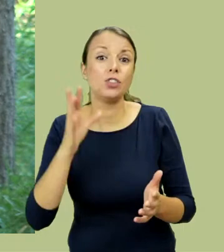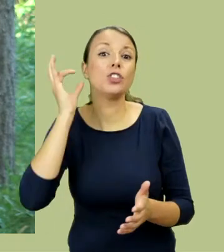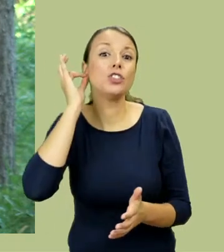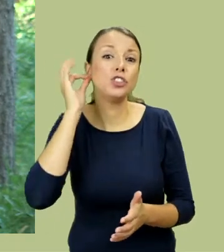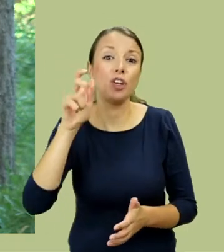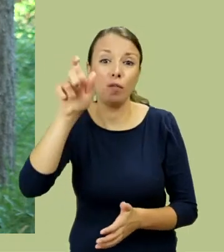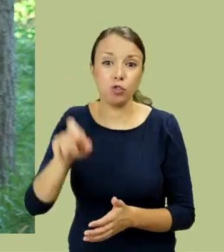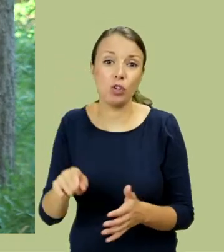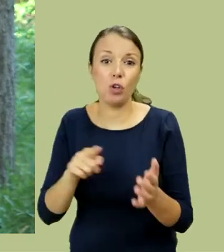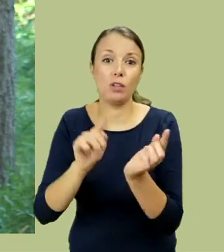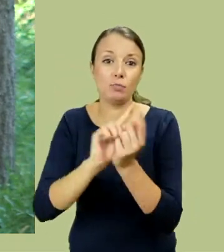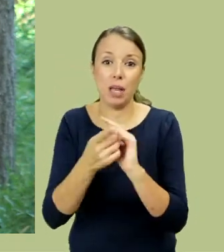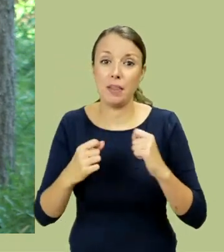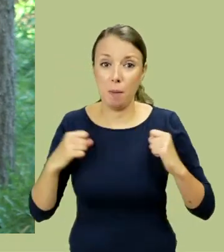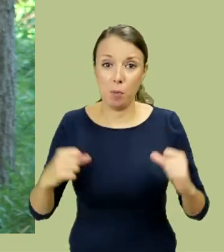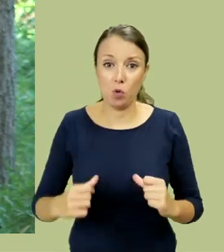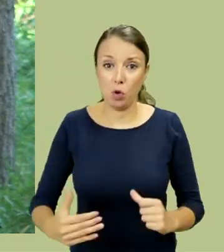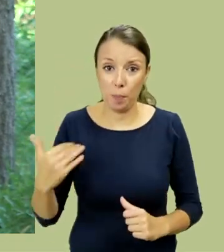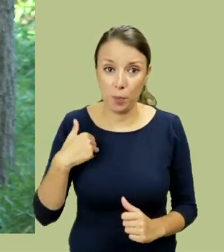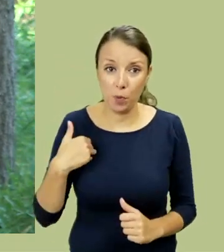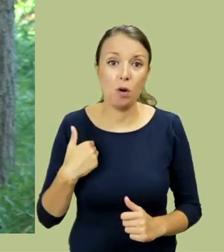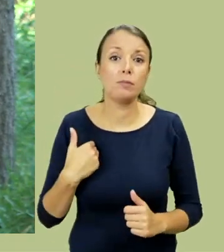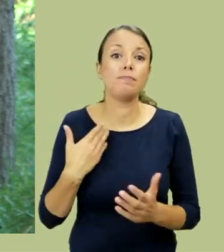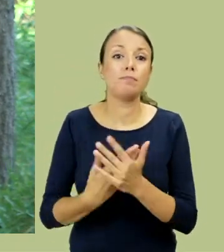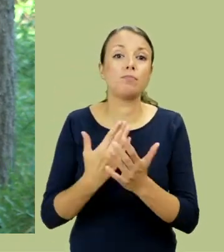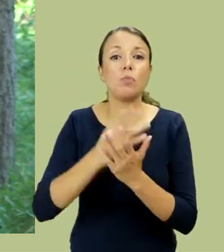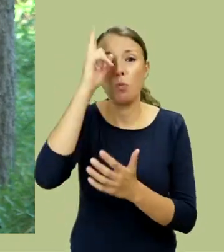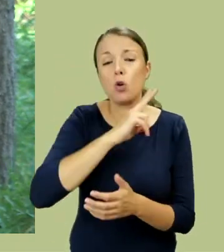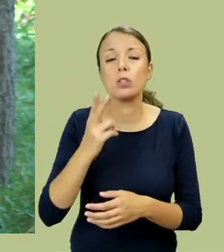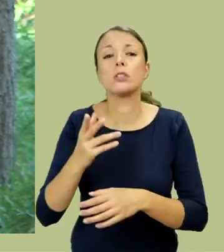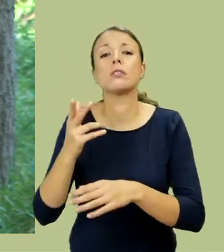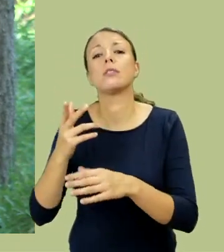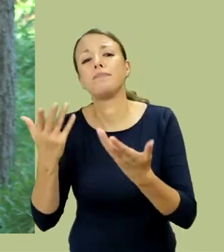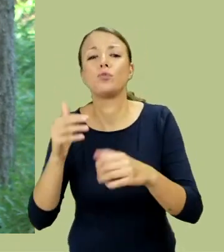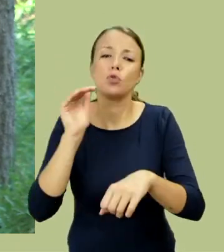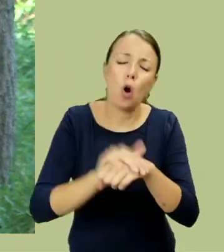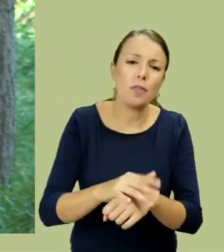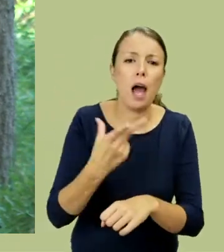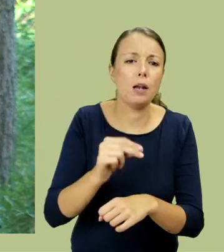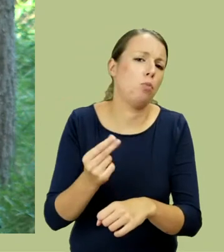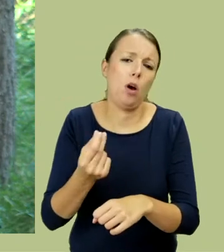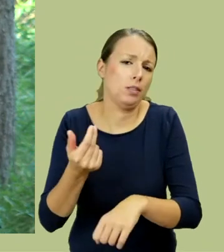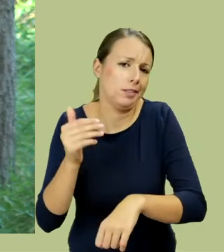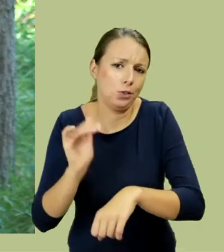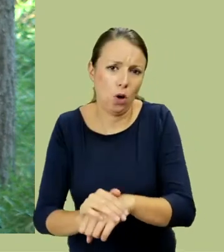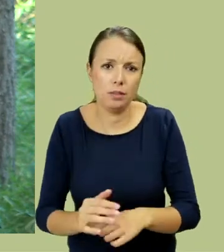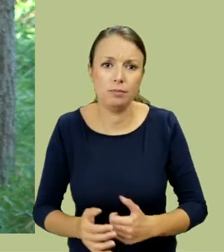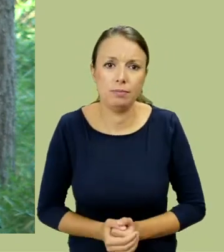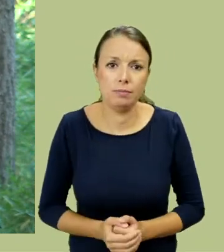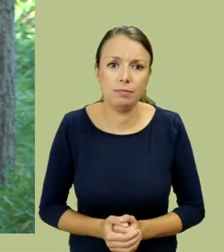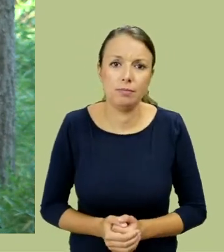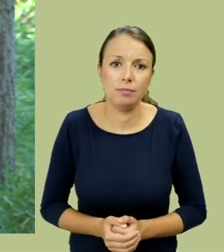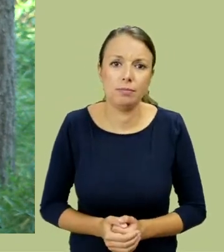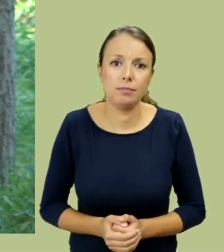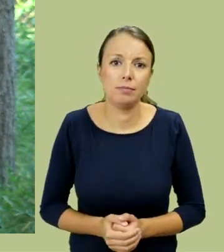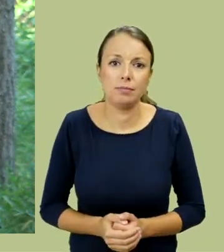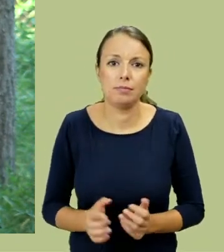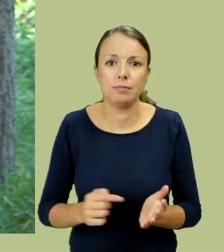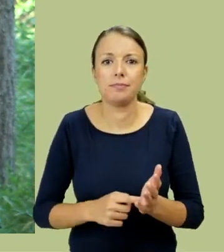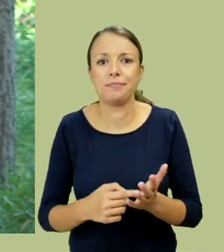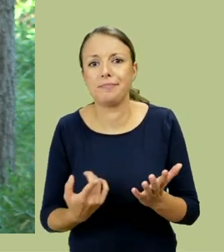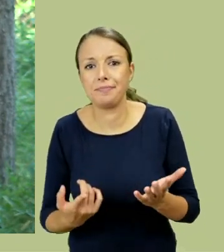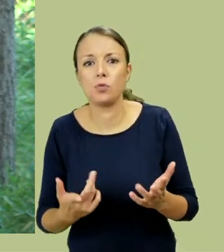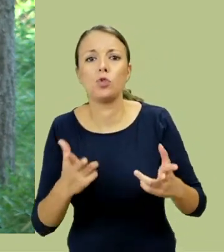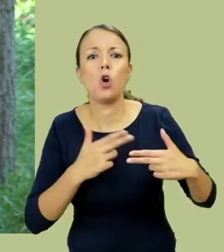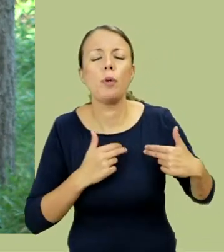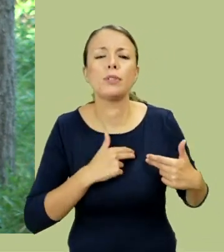mundury za zgodą rodziców lub nie, próbowały przejść przez komisję, czasem się to udawało, czasem